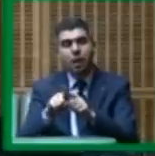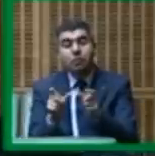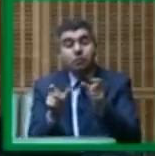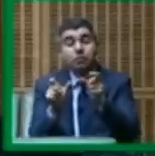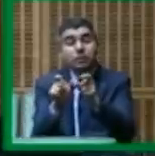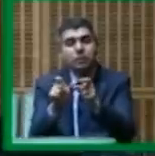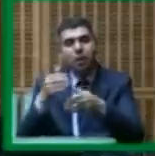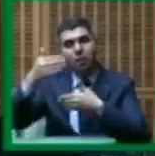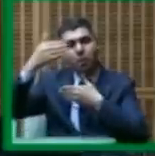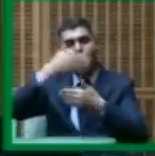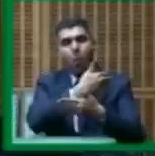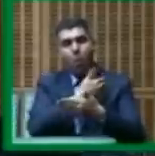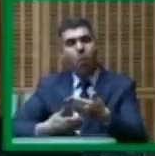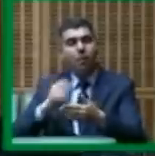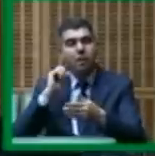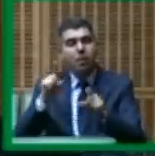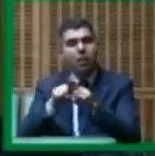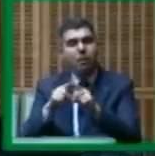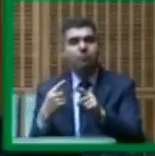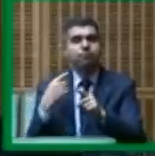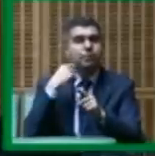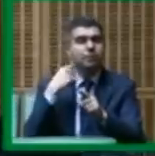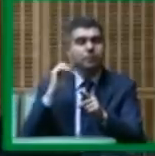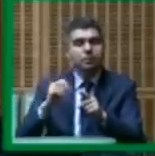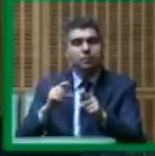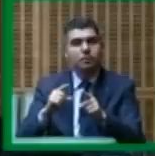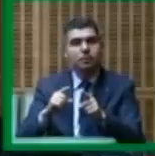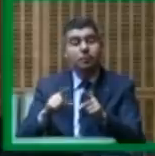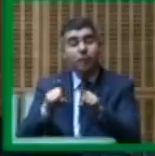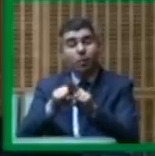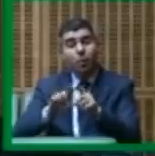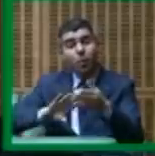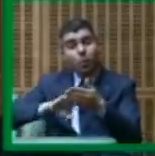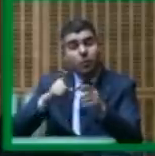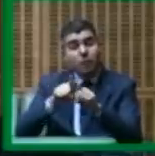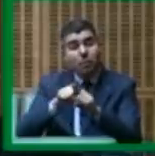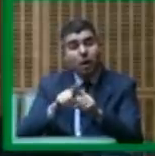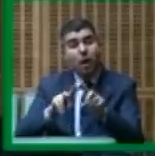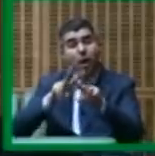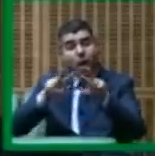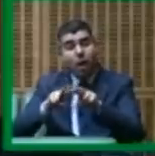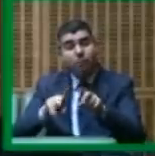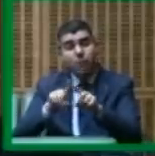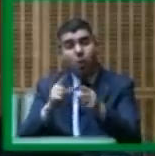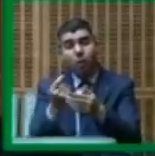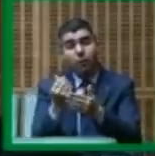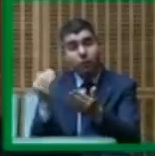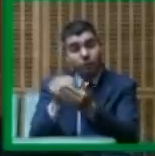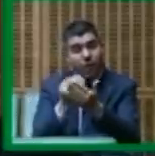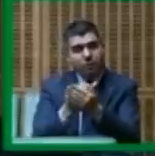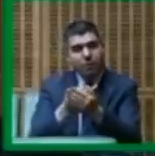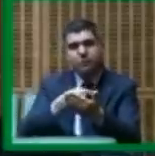الدولة مخنوقة بي، ومعنى ذلك أنه الإمكانيات ديالها غتعمل بهم حاجة أخرى،